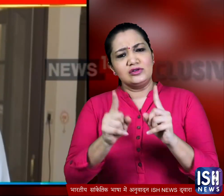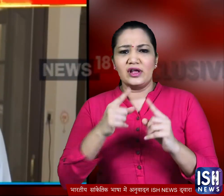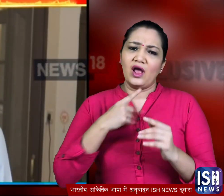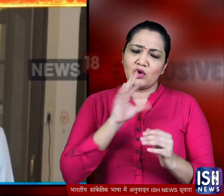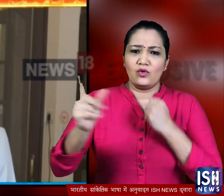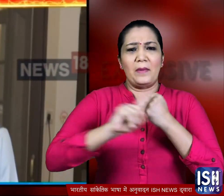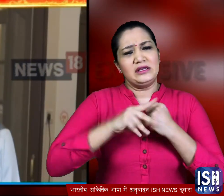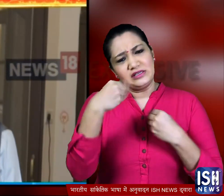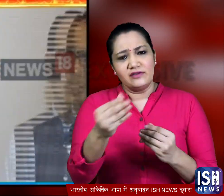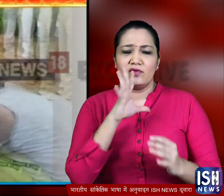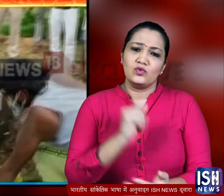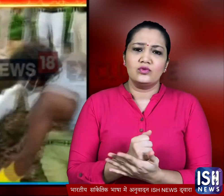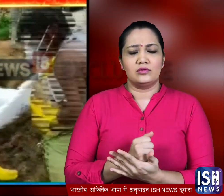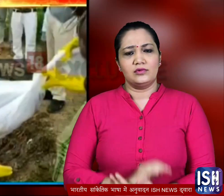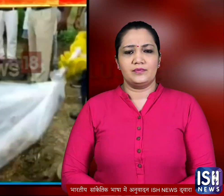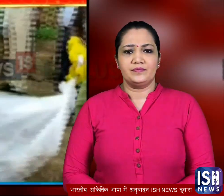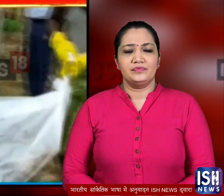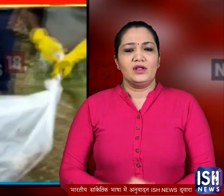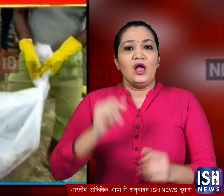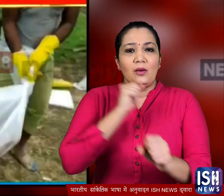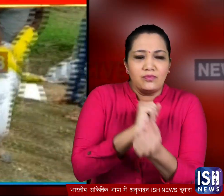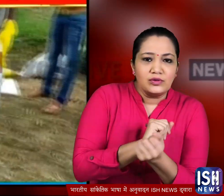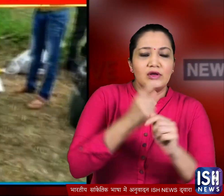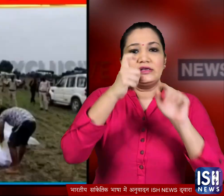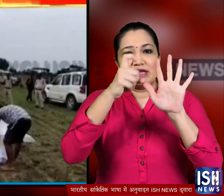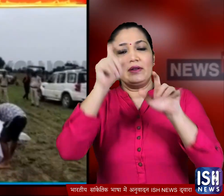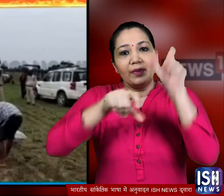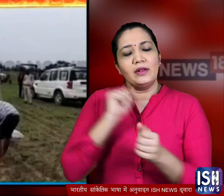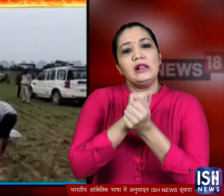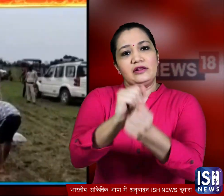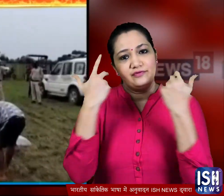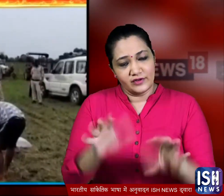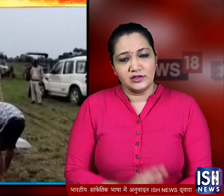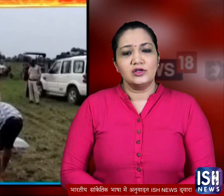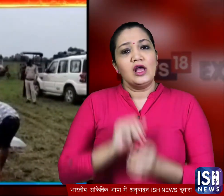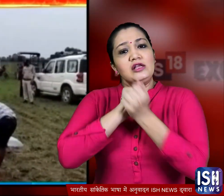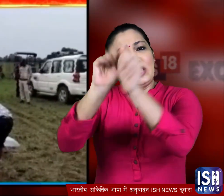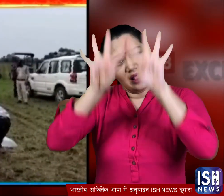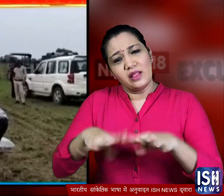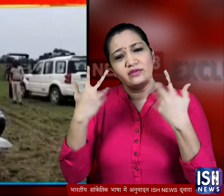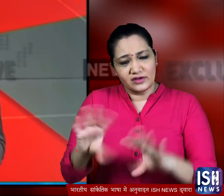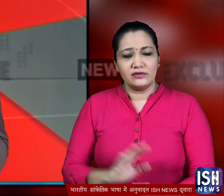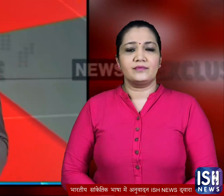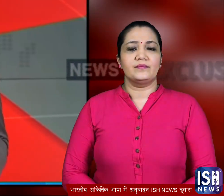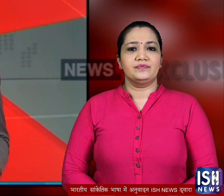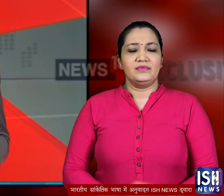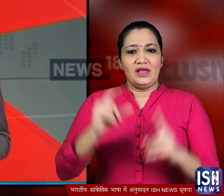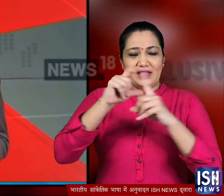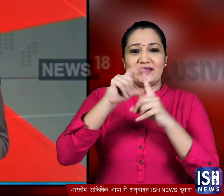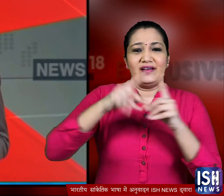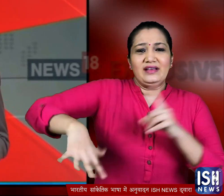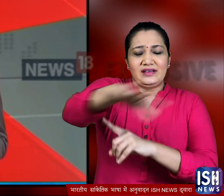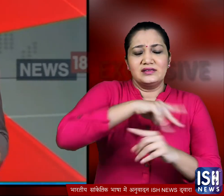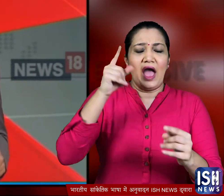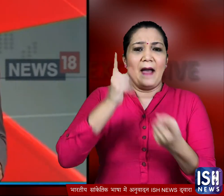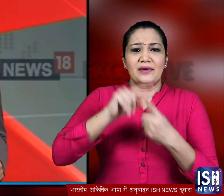इसमें सरकार कोई कसर नहीं छोड़ेगी। बताया गया कि पुलिस इस हत्या में शामिल 7 आरोपियों को गिरफ्तार कर जेल भेज चुकी है। सौभाग्य की एक बात है कि